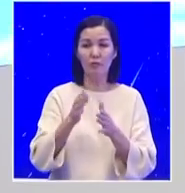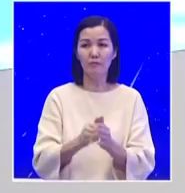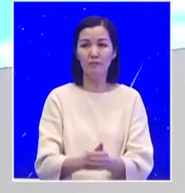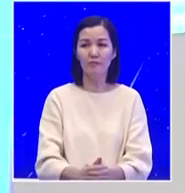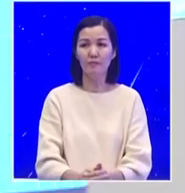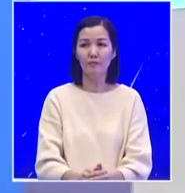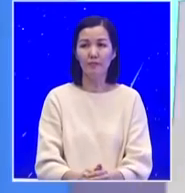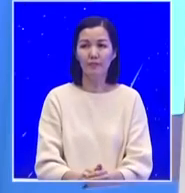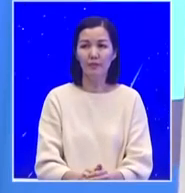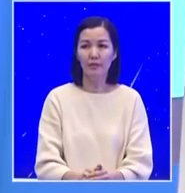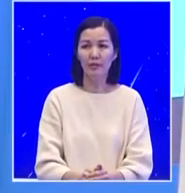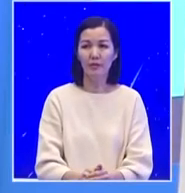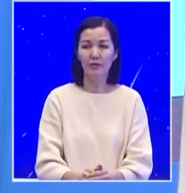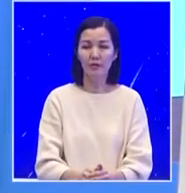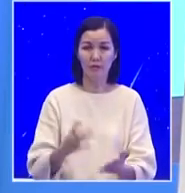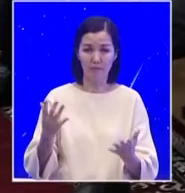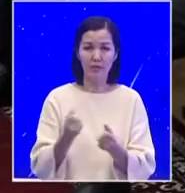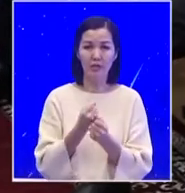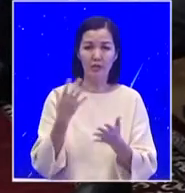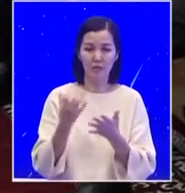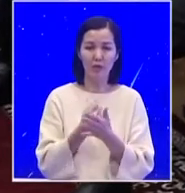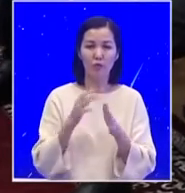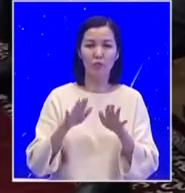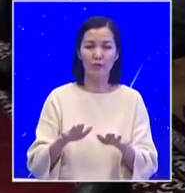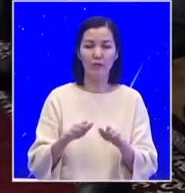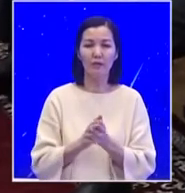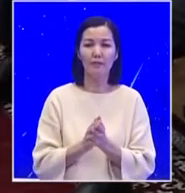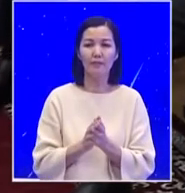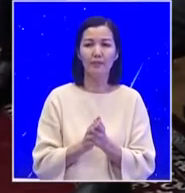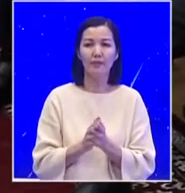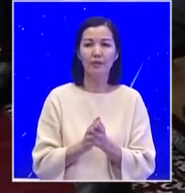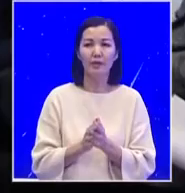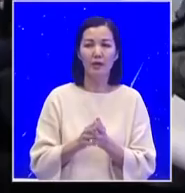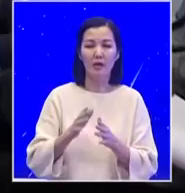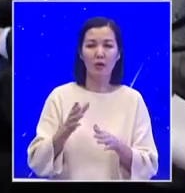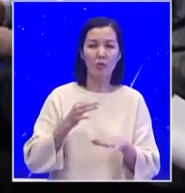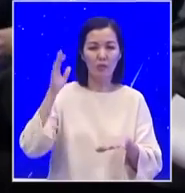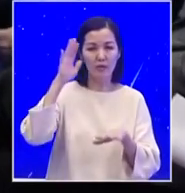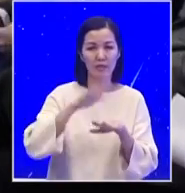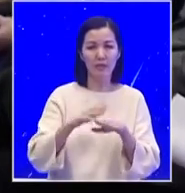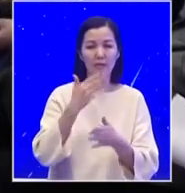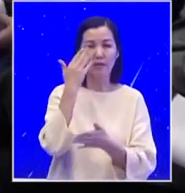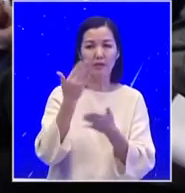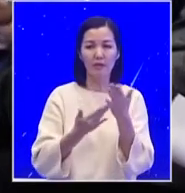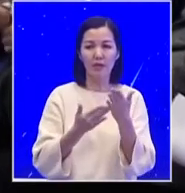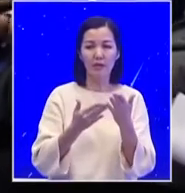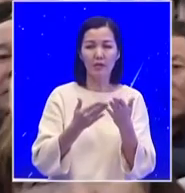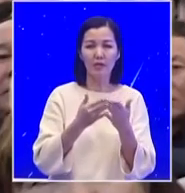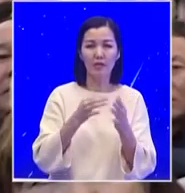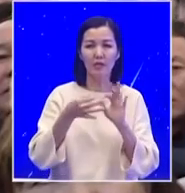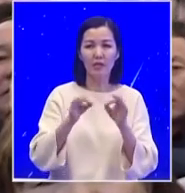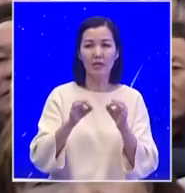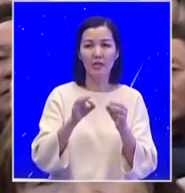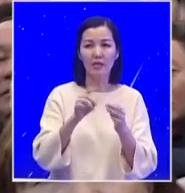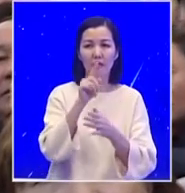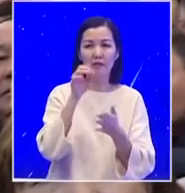Поддержим и найдем места. Многие вопросы адресовали главе области. Амандык Баталов дал развернутый ответ каждому. К